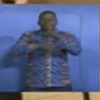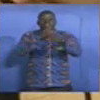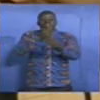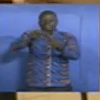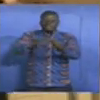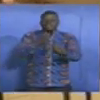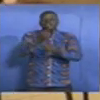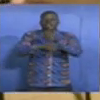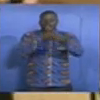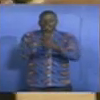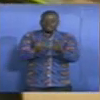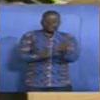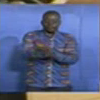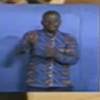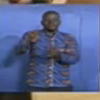donc nous consolidons un peu,